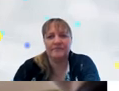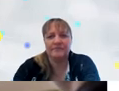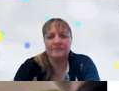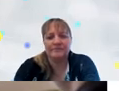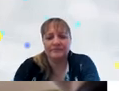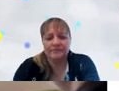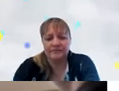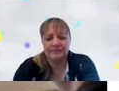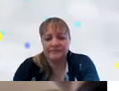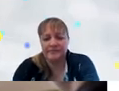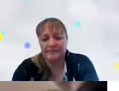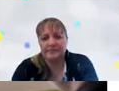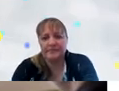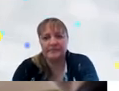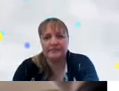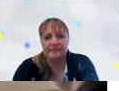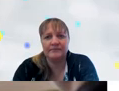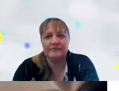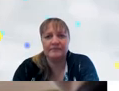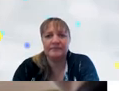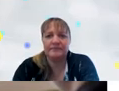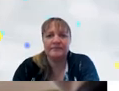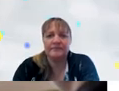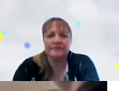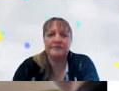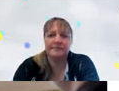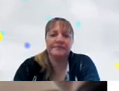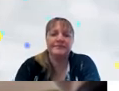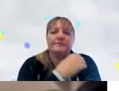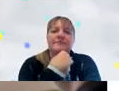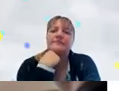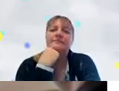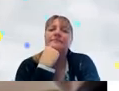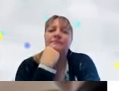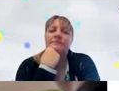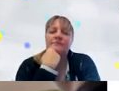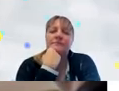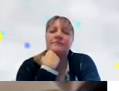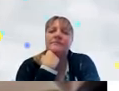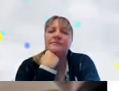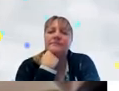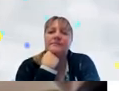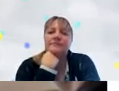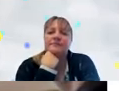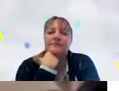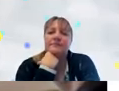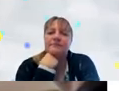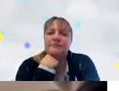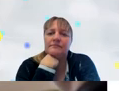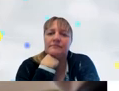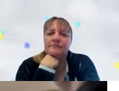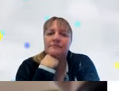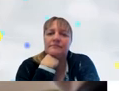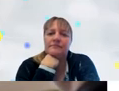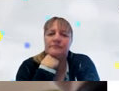beschäftigungsmöglichkeit mit tatsächlicher bezahlung dieses leider bis heute noch nicht daran arbeiten wir